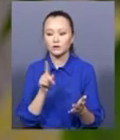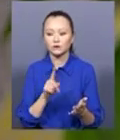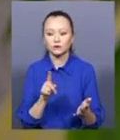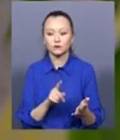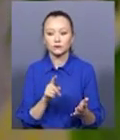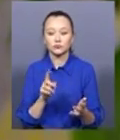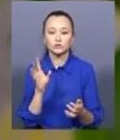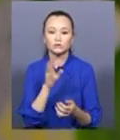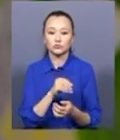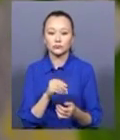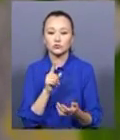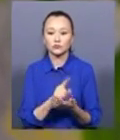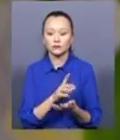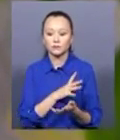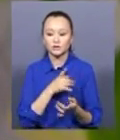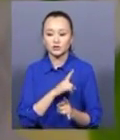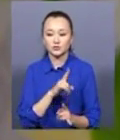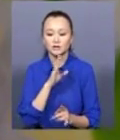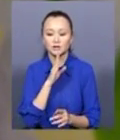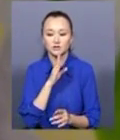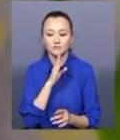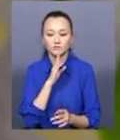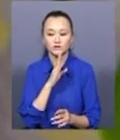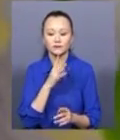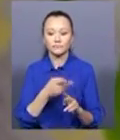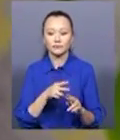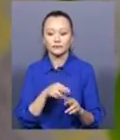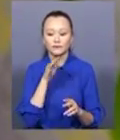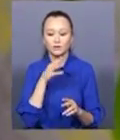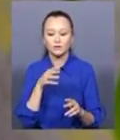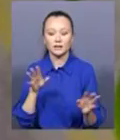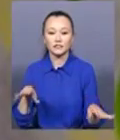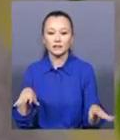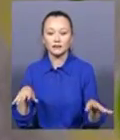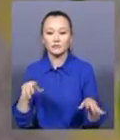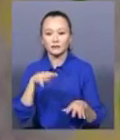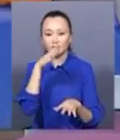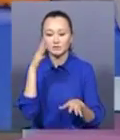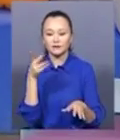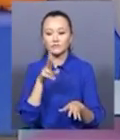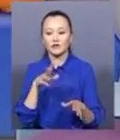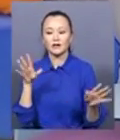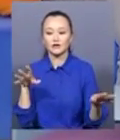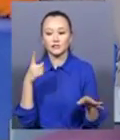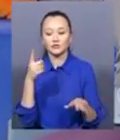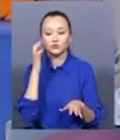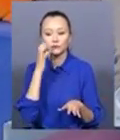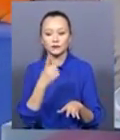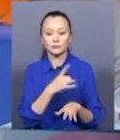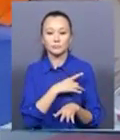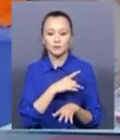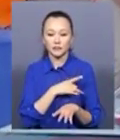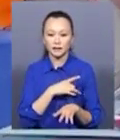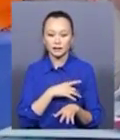что должна была родиться девочка, и в это время летали в небесах два ангела, один черный и